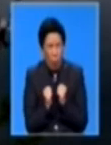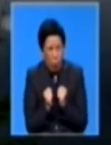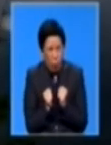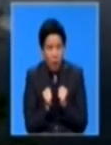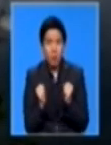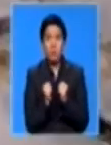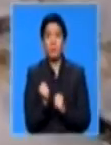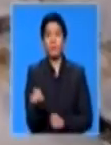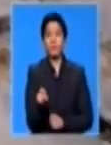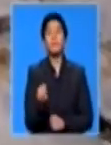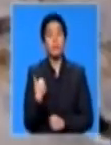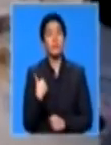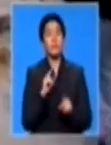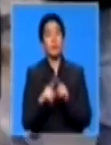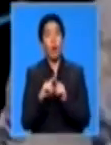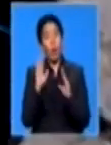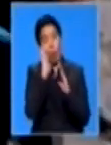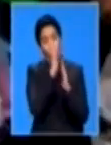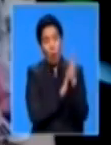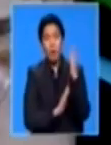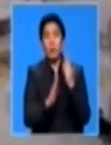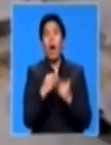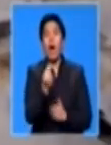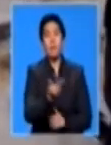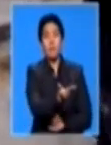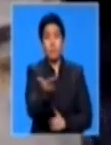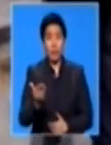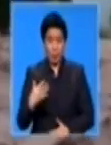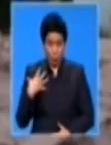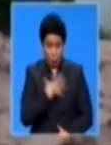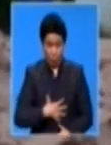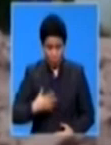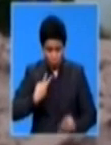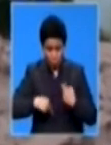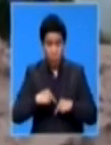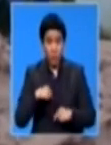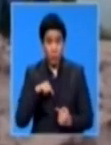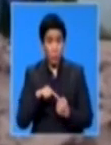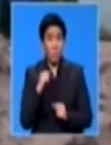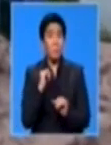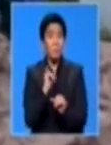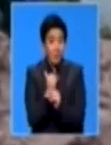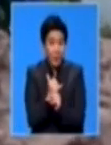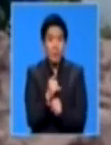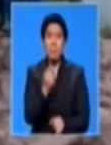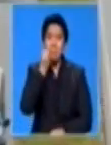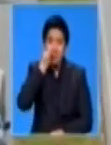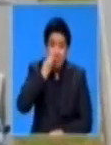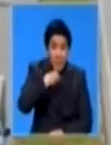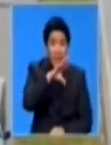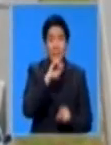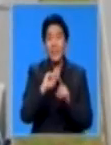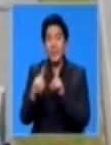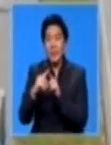แล้วแต่พื้นที่ไปนะครับแต่ผมก็ขอให้ทุกคนรักษาสุขภาพโดยเฉพาะเทศกาลปีใหม่การเดินทางสัญจรของพี่น้องประชาช